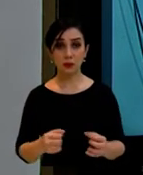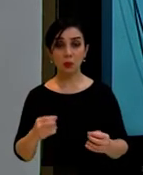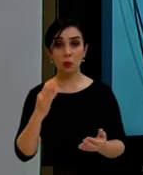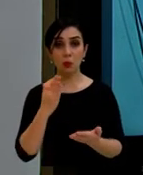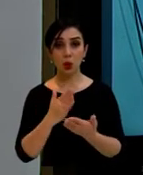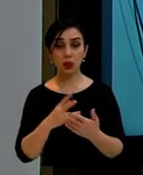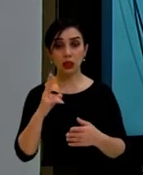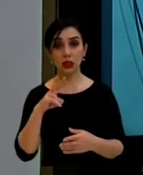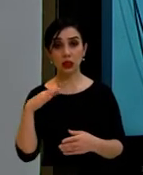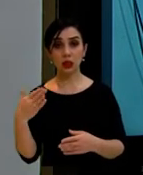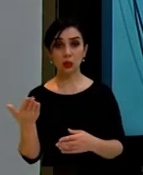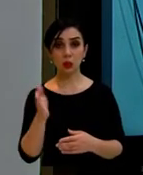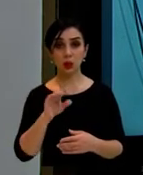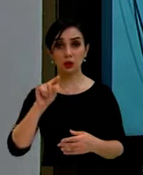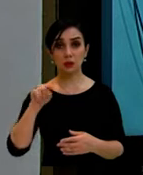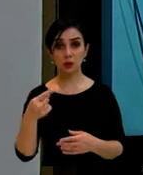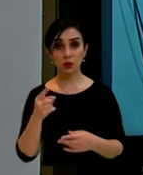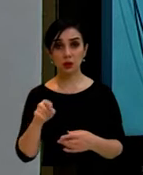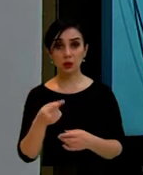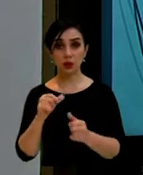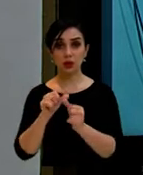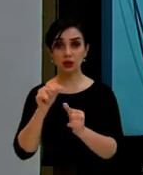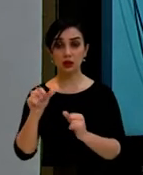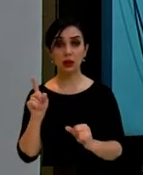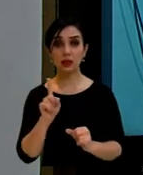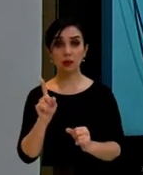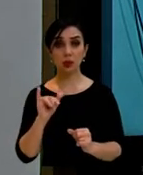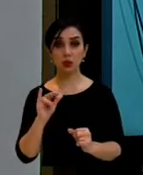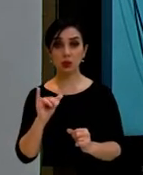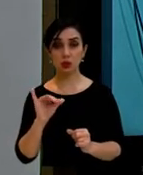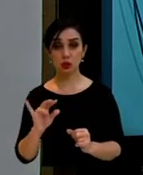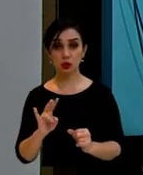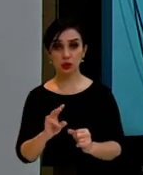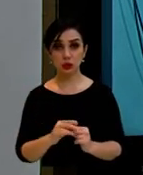Boringki so'zi ikki tomondan virgul bilan ajratib qo'yilgan. Nima uchun?